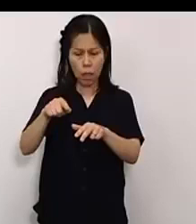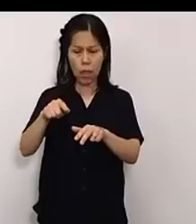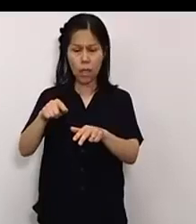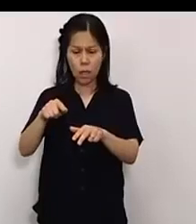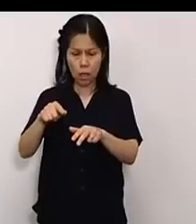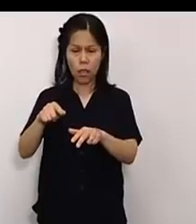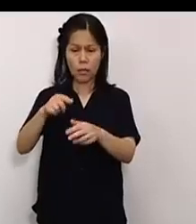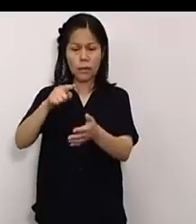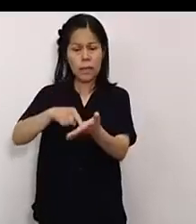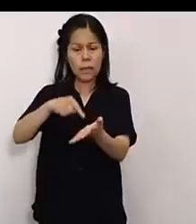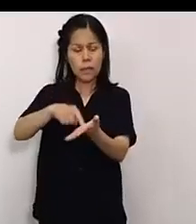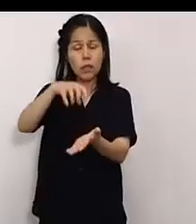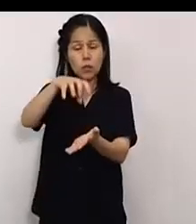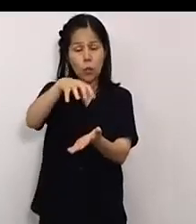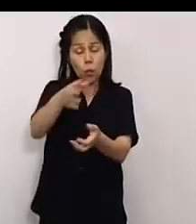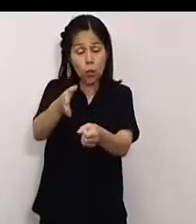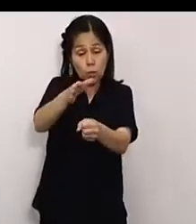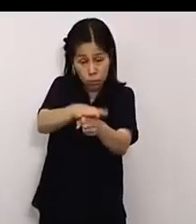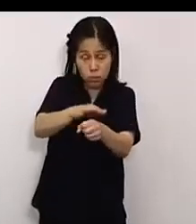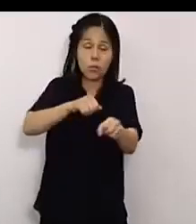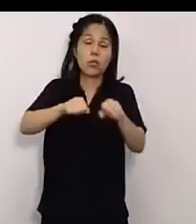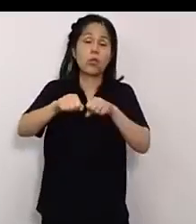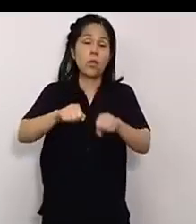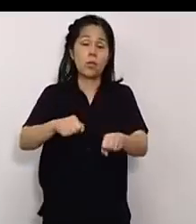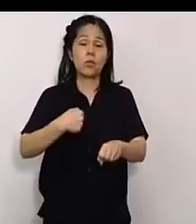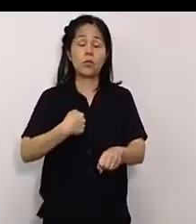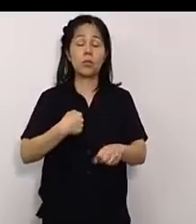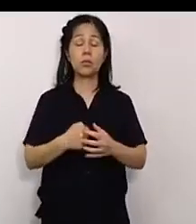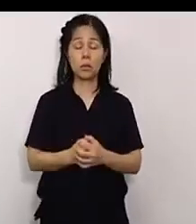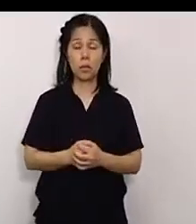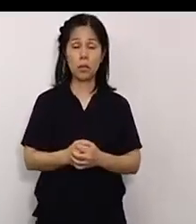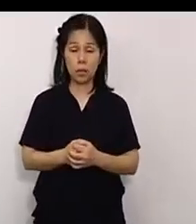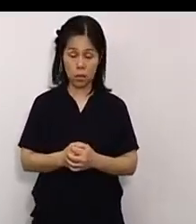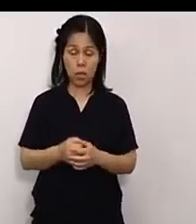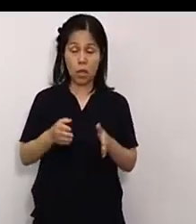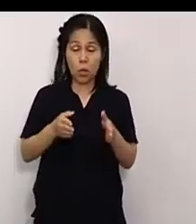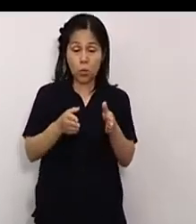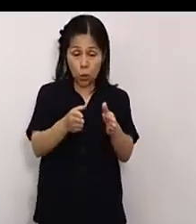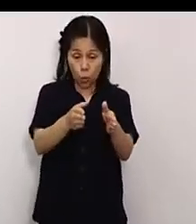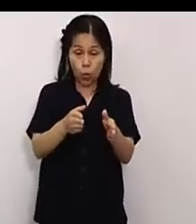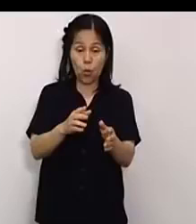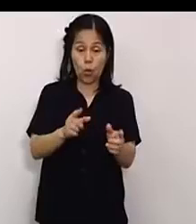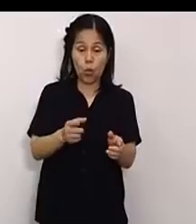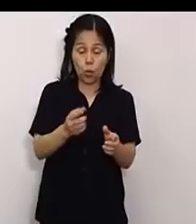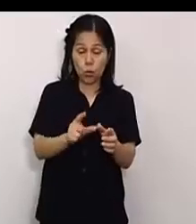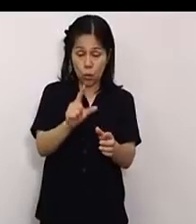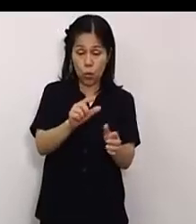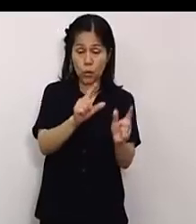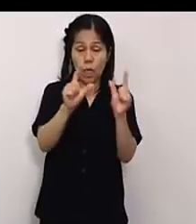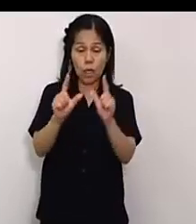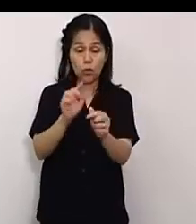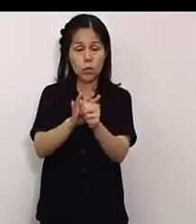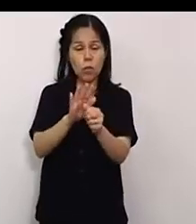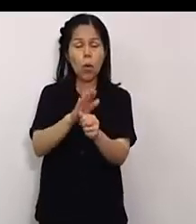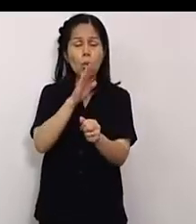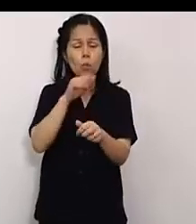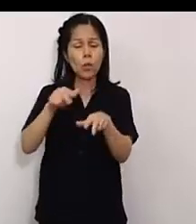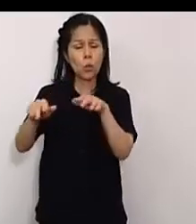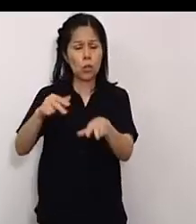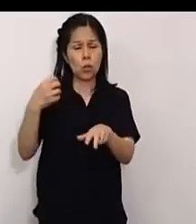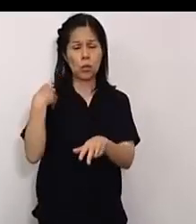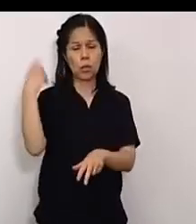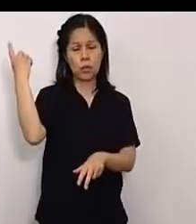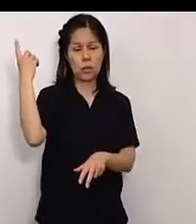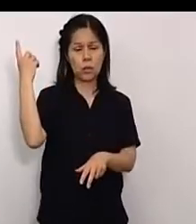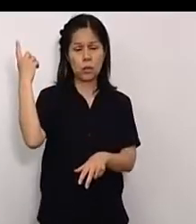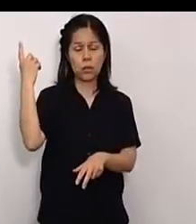いるからなんですね。だから本当は私たちの活動とか路上生活者の支援というのは行政がやるべきことなんですよ。